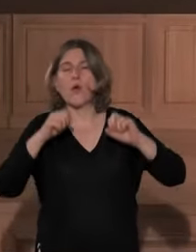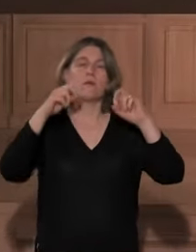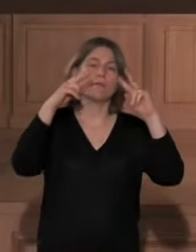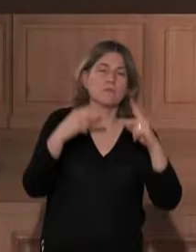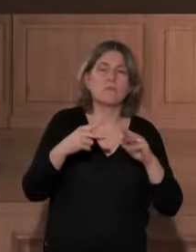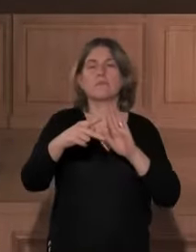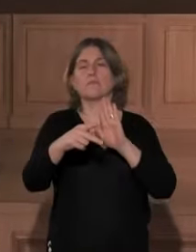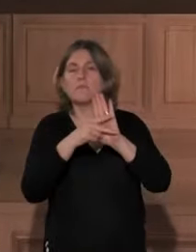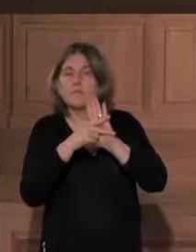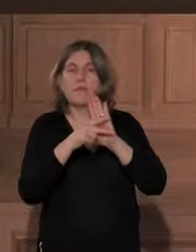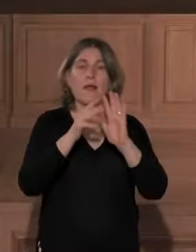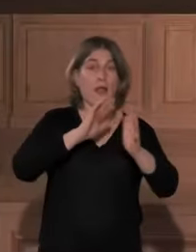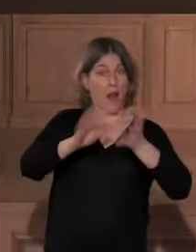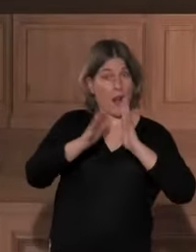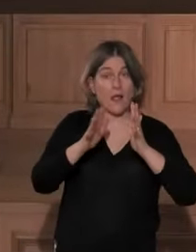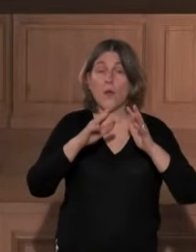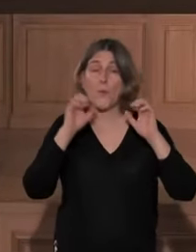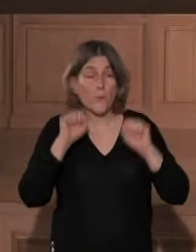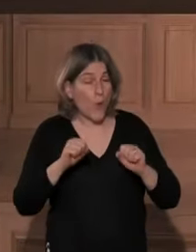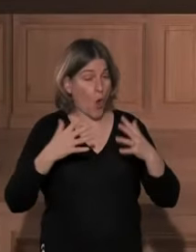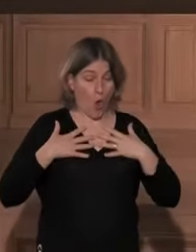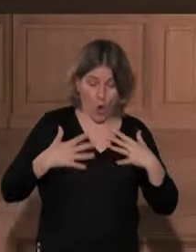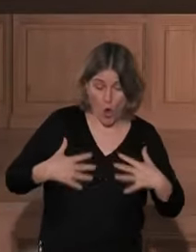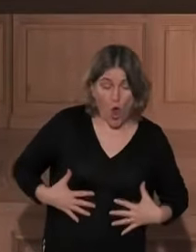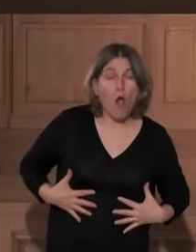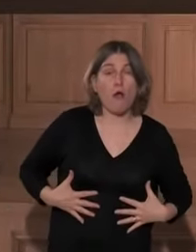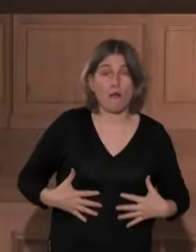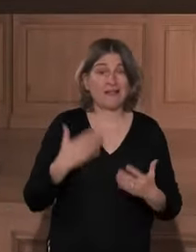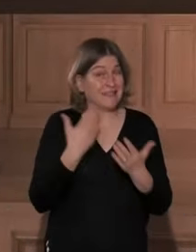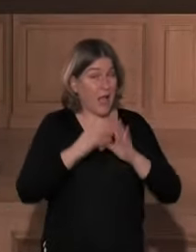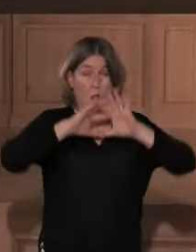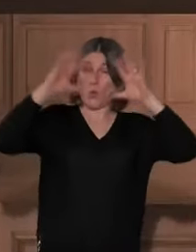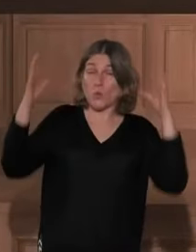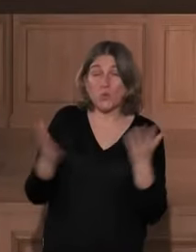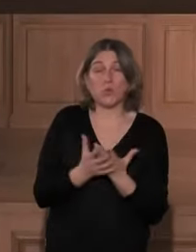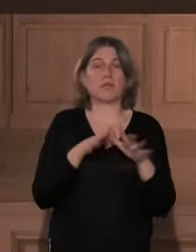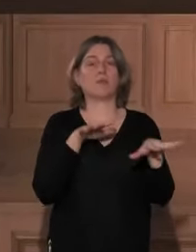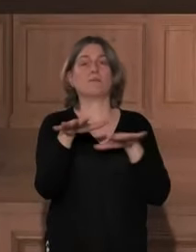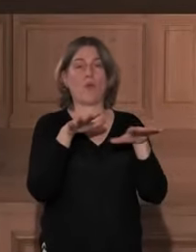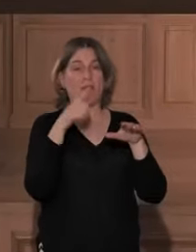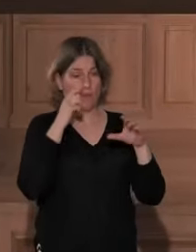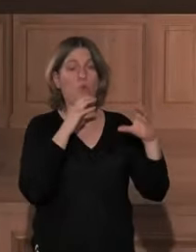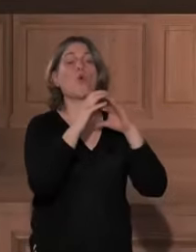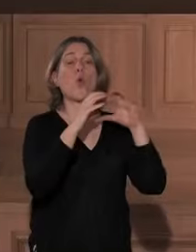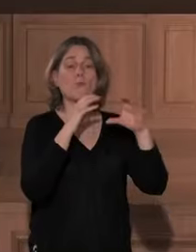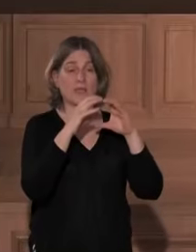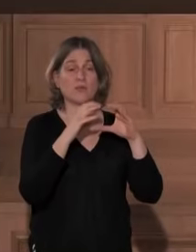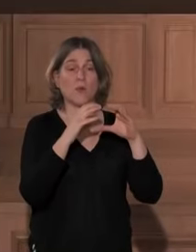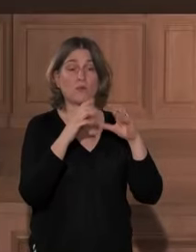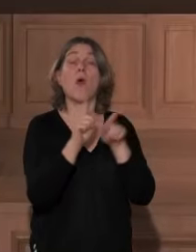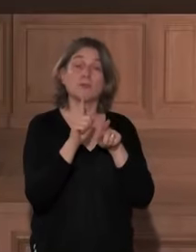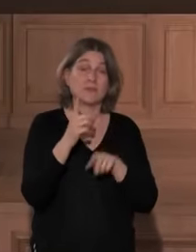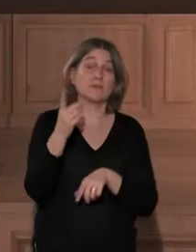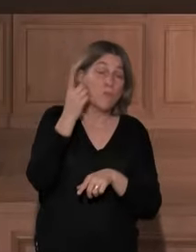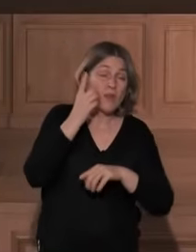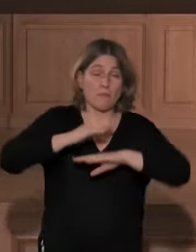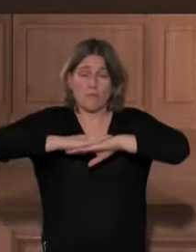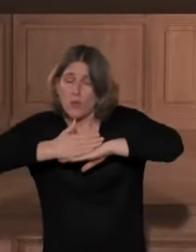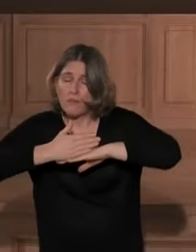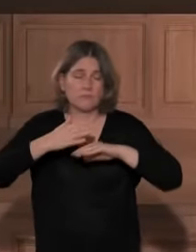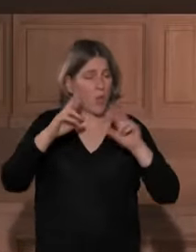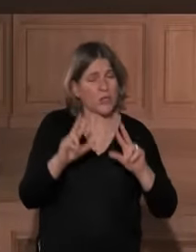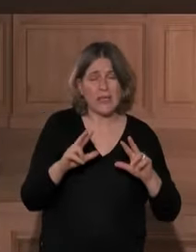a la LSF, il y a tout ce qui est corporel, il y a tout ce qui est verbalisation, il y a tout ce qui est accompagnement. Portable. Il y a les portables. Enfin, il y a énormément de choses qui font qu'on peut